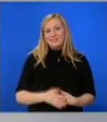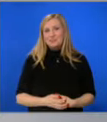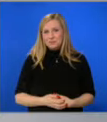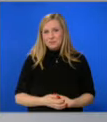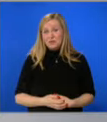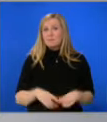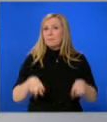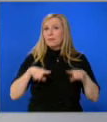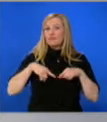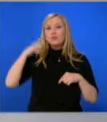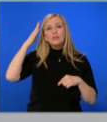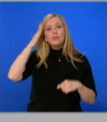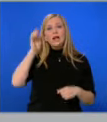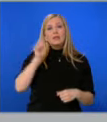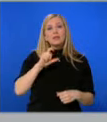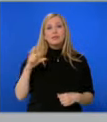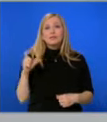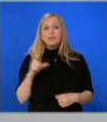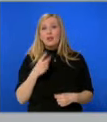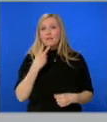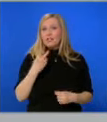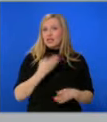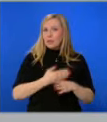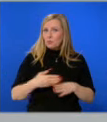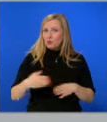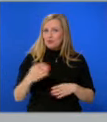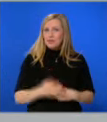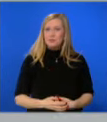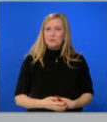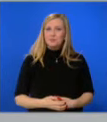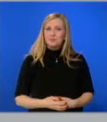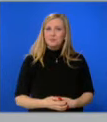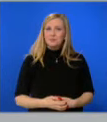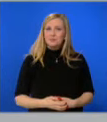предаване. Правосъдният министър Атанас Славов, а ето как продължаваме.